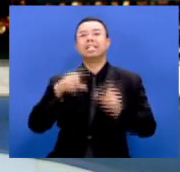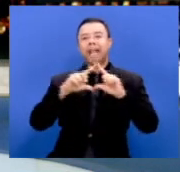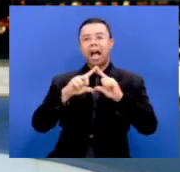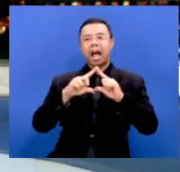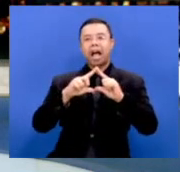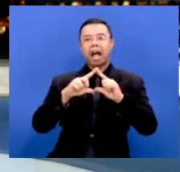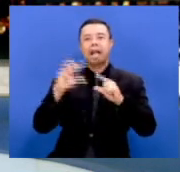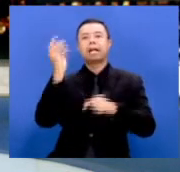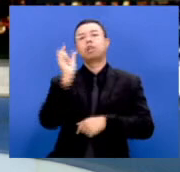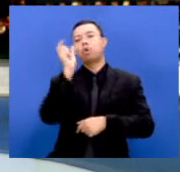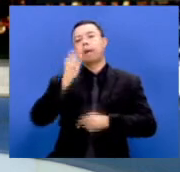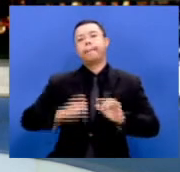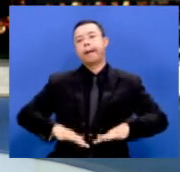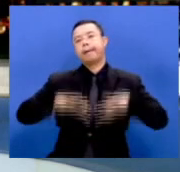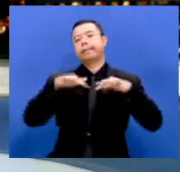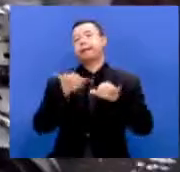banjir.